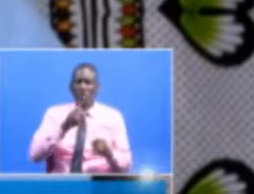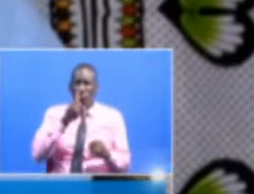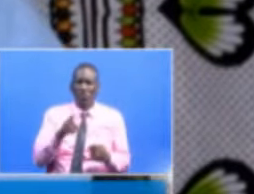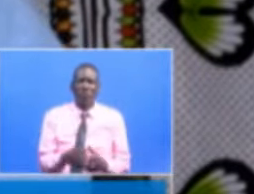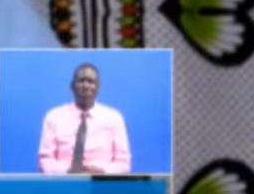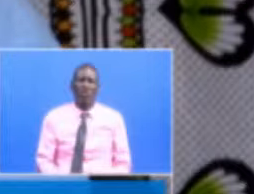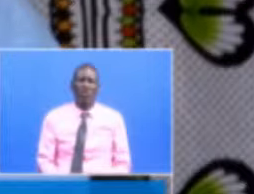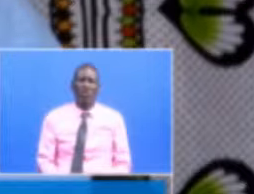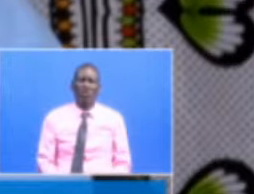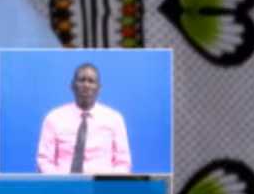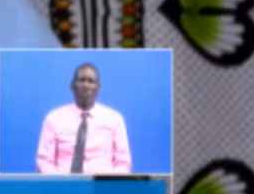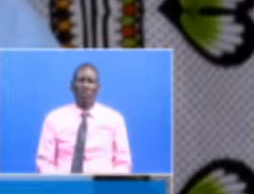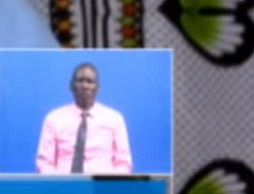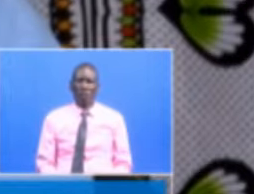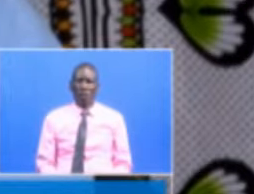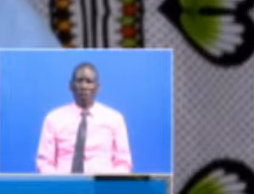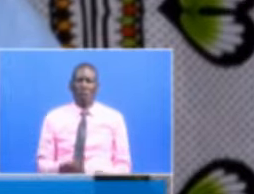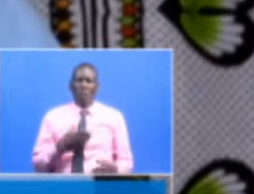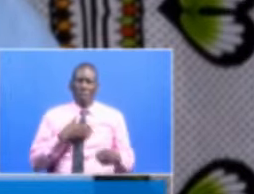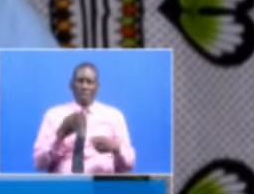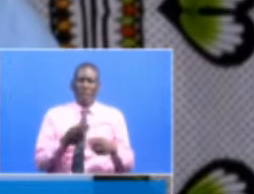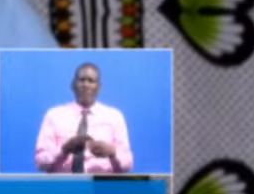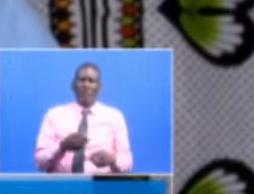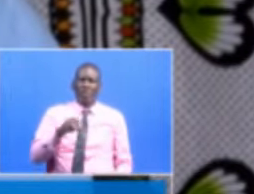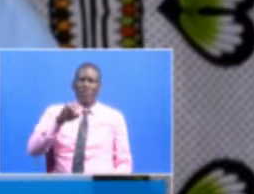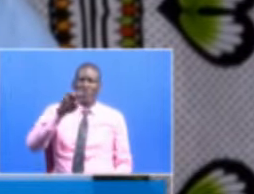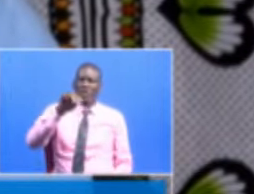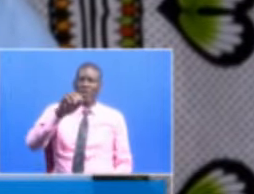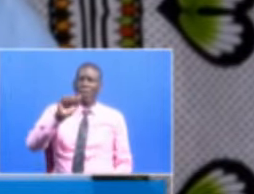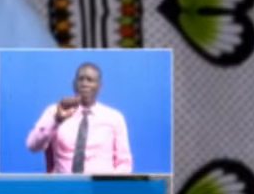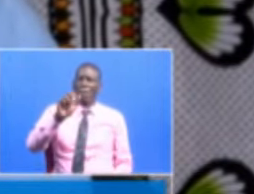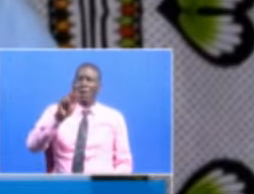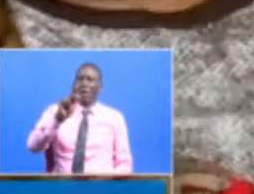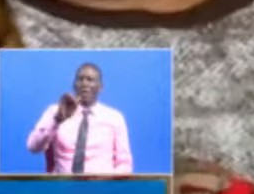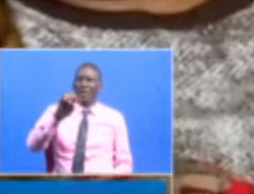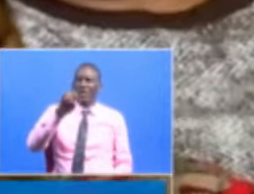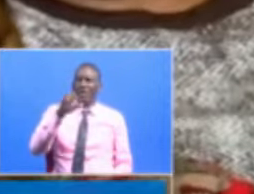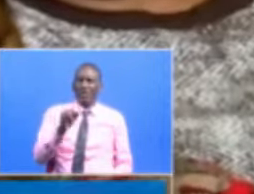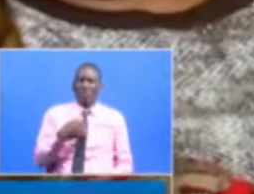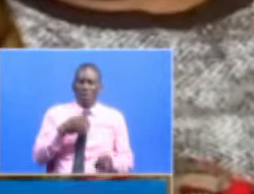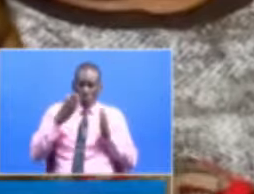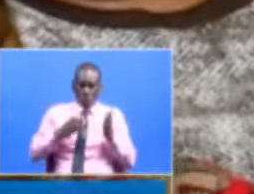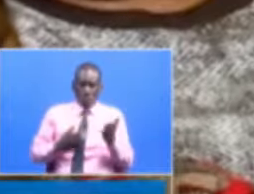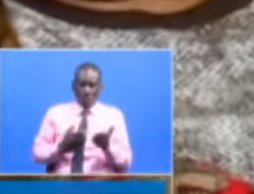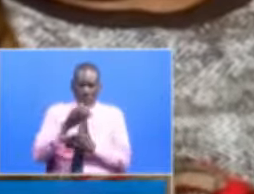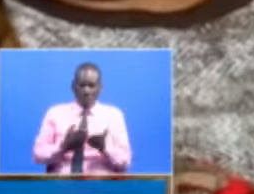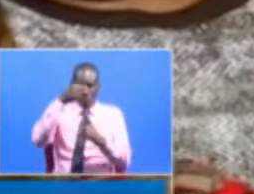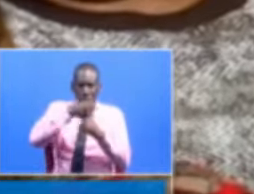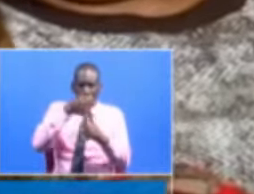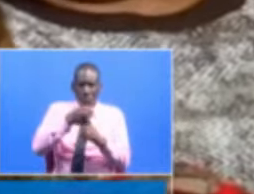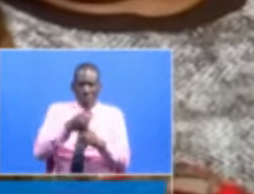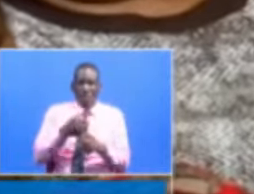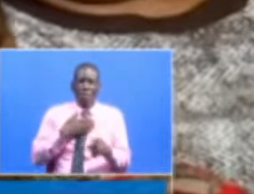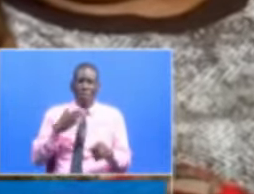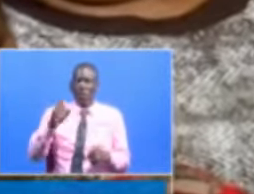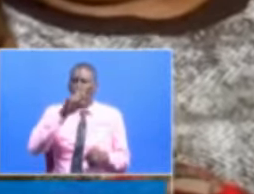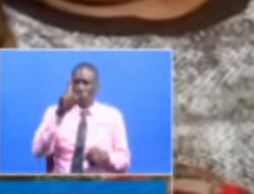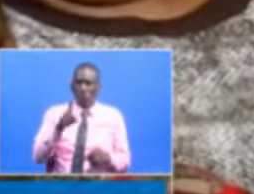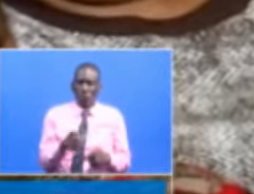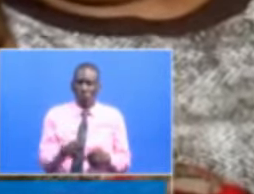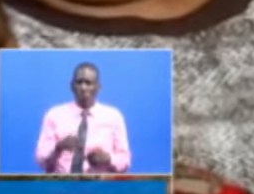Uliza swali lako. Naitwa Mary Stella Makesi. Mimi ni mwanaharakati. Swali langu laenda kwa